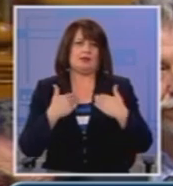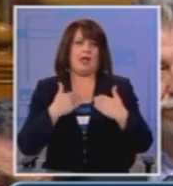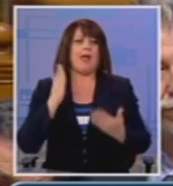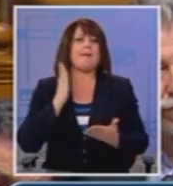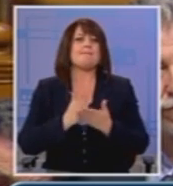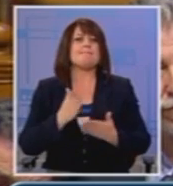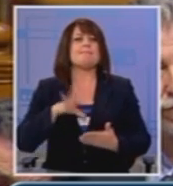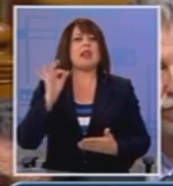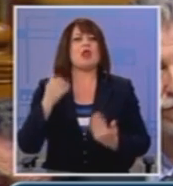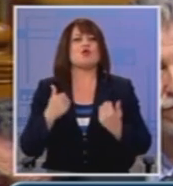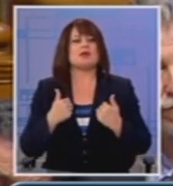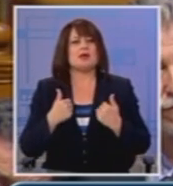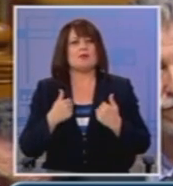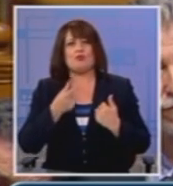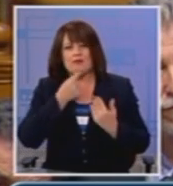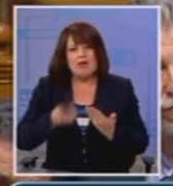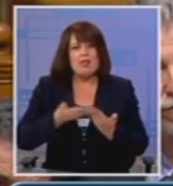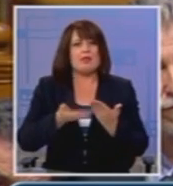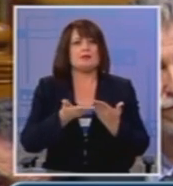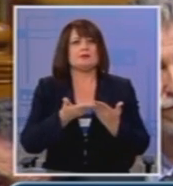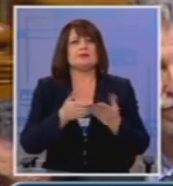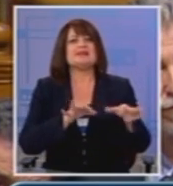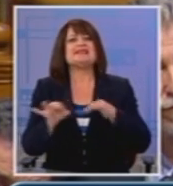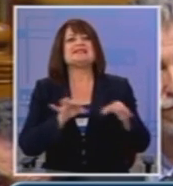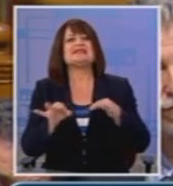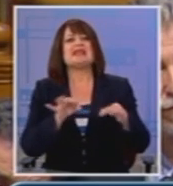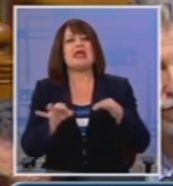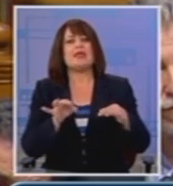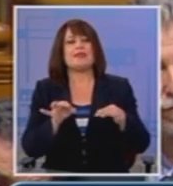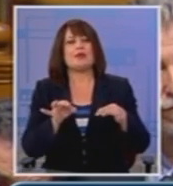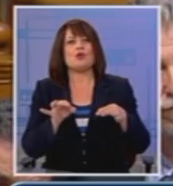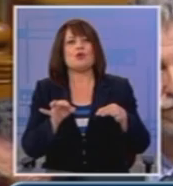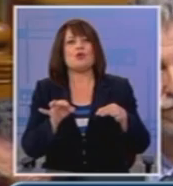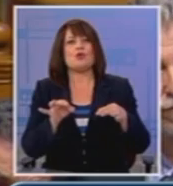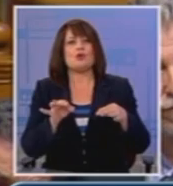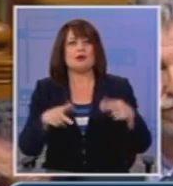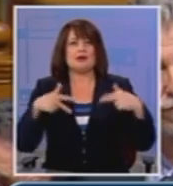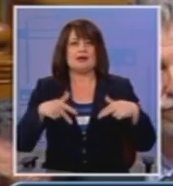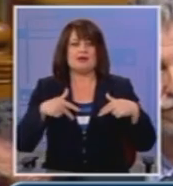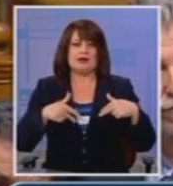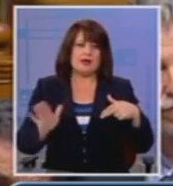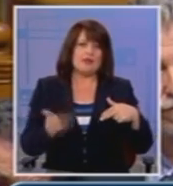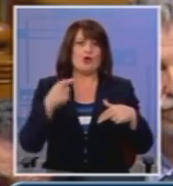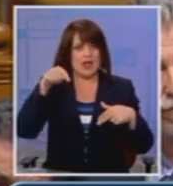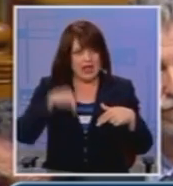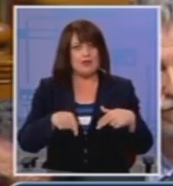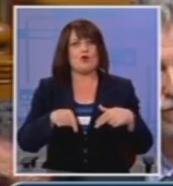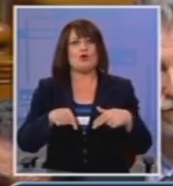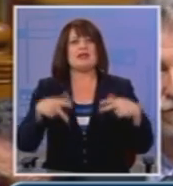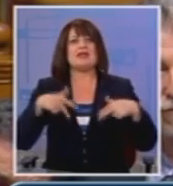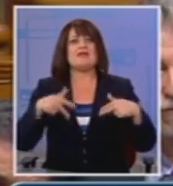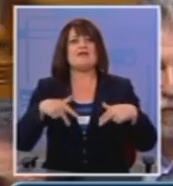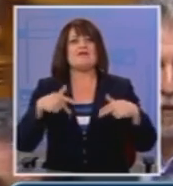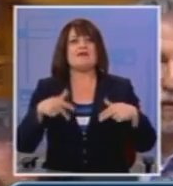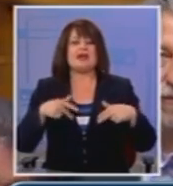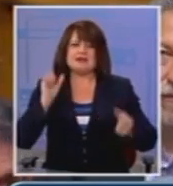επιλογή στο να διευκολύνω το σχέδιο απομάκρυνσης από τα κυβερνητικά έδρανα ετούτης εδώ της κυβέρνησης που